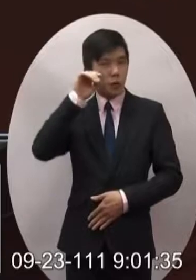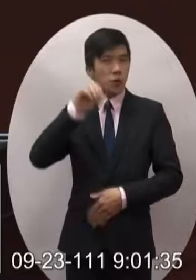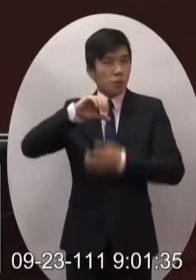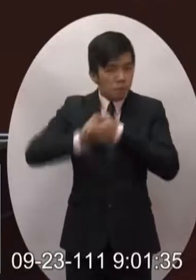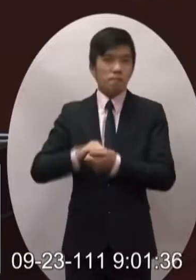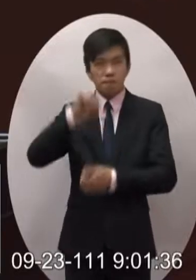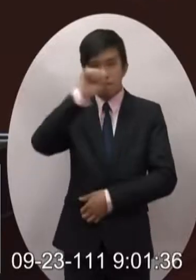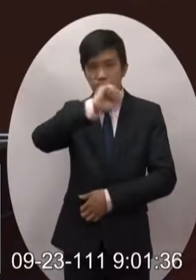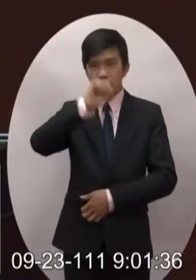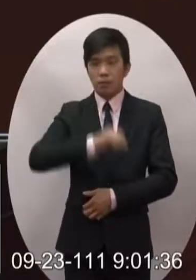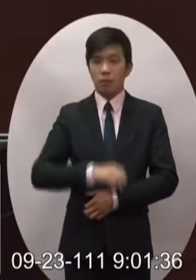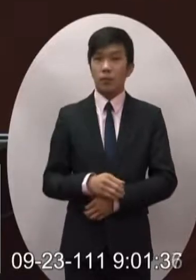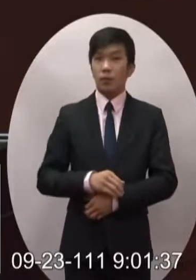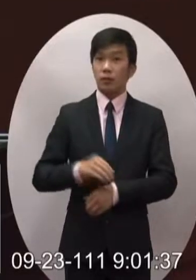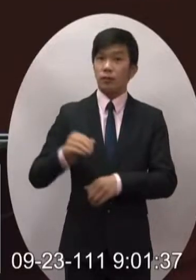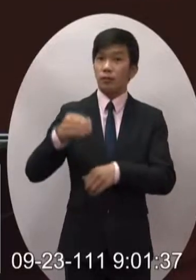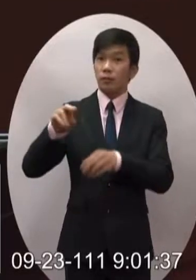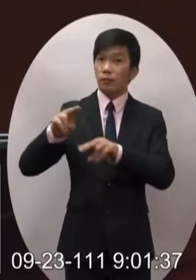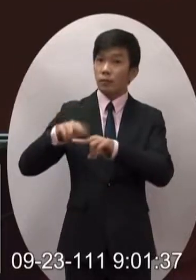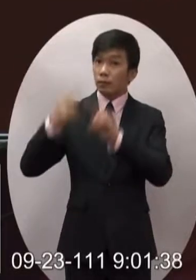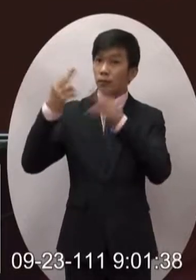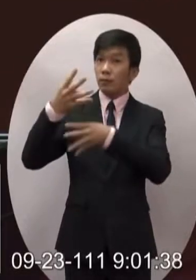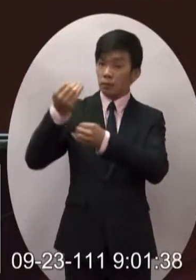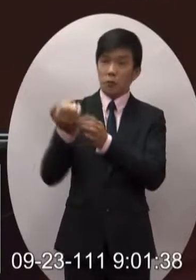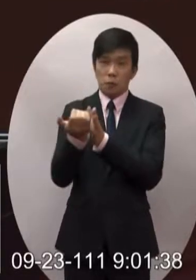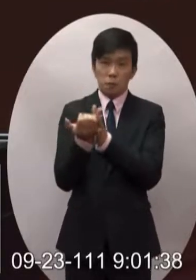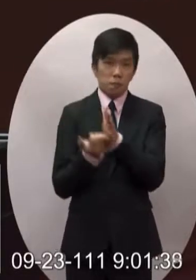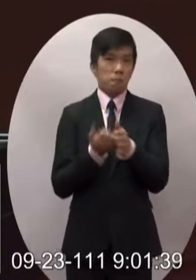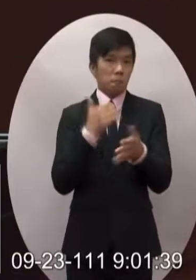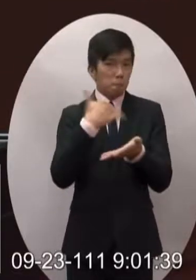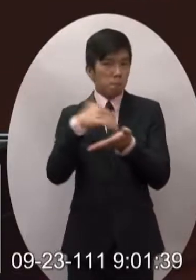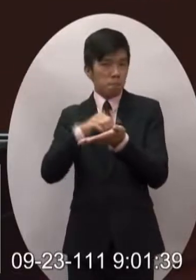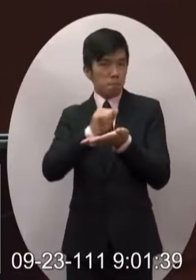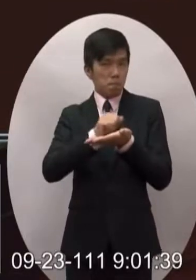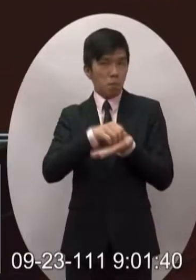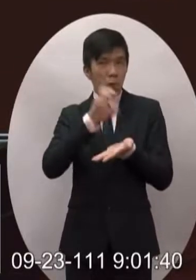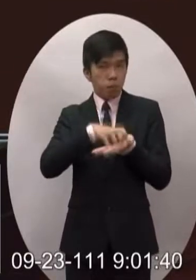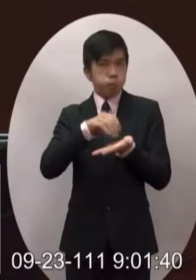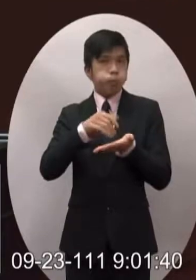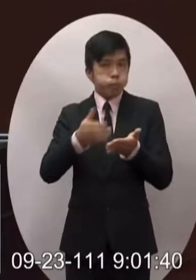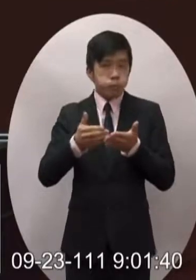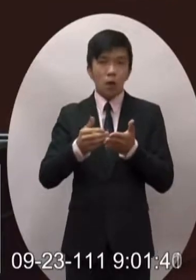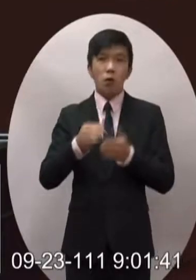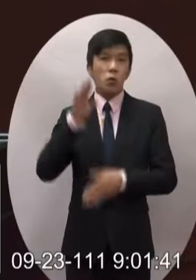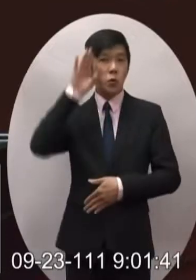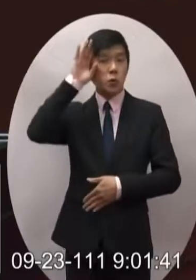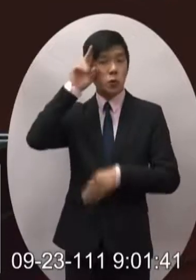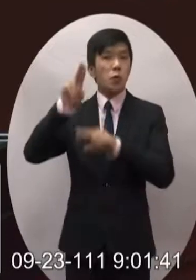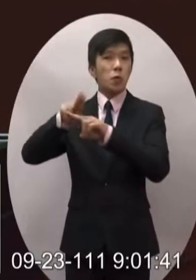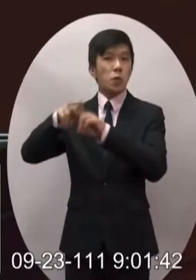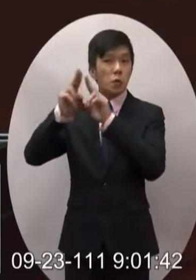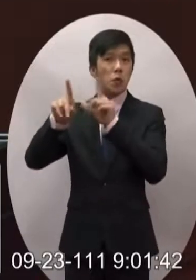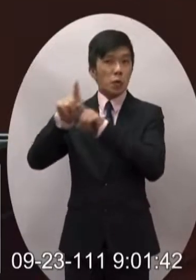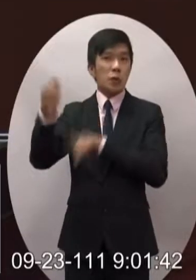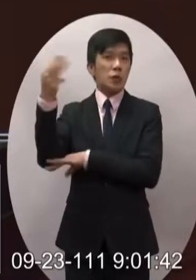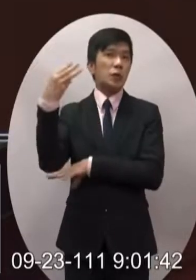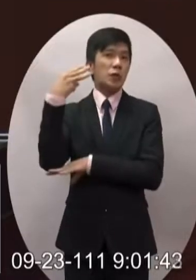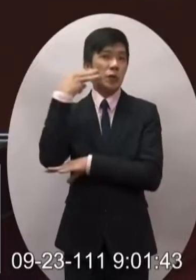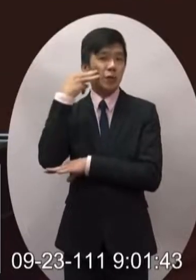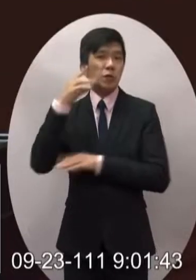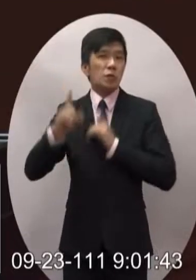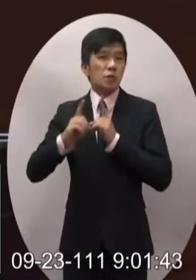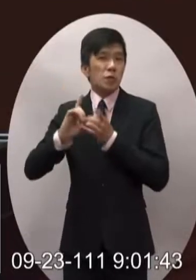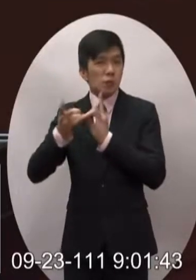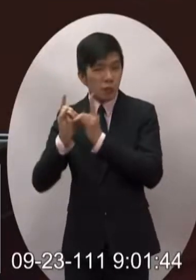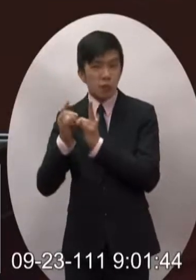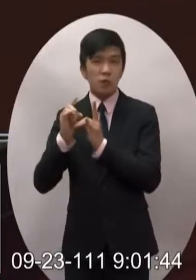开放的适切时间必须要有科学数据作为根据，不能说为开而开，不能有政治考量，不能有